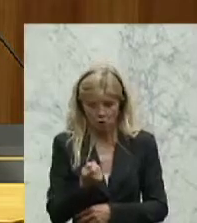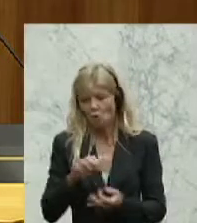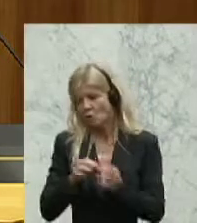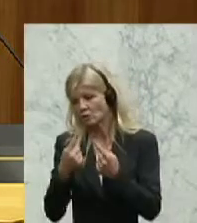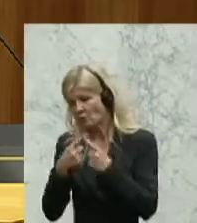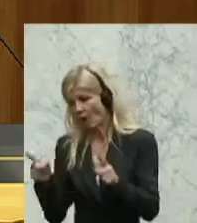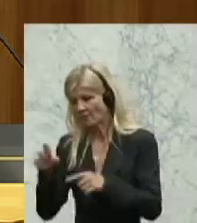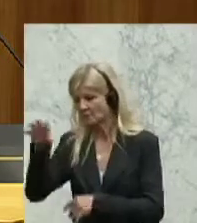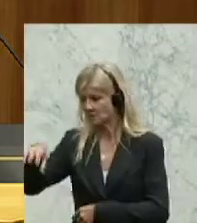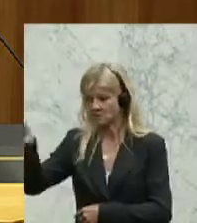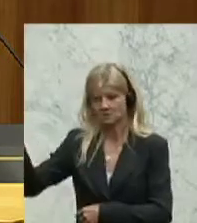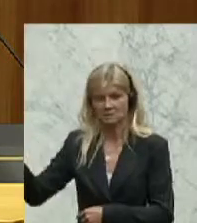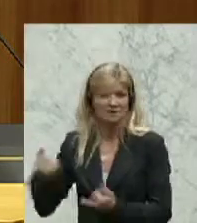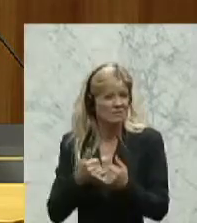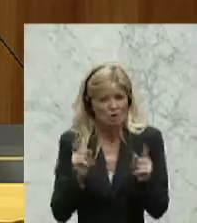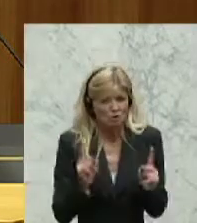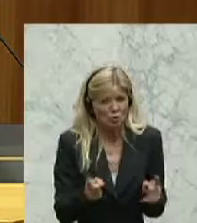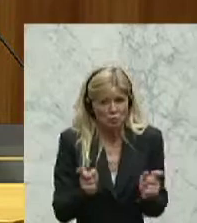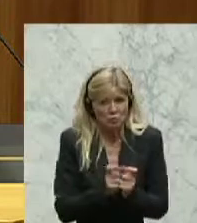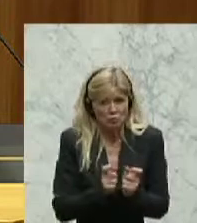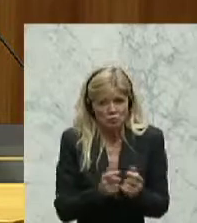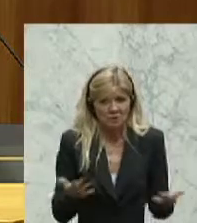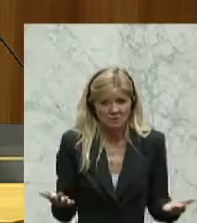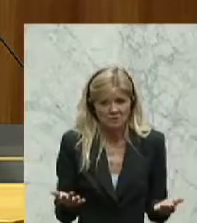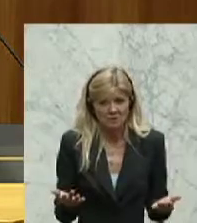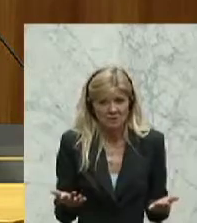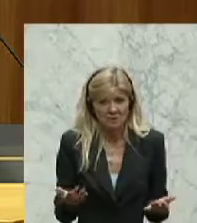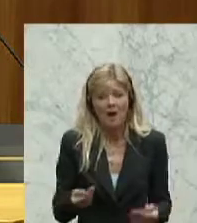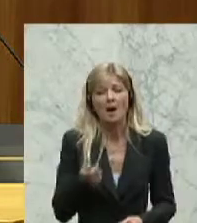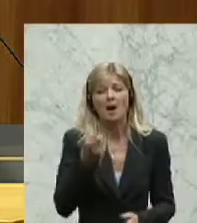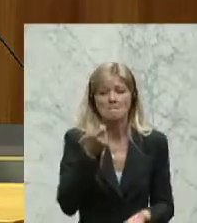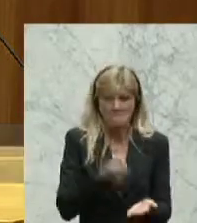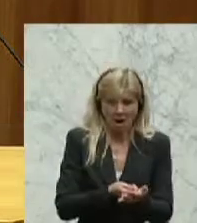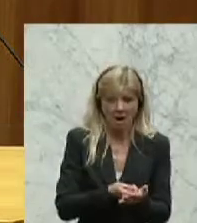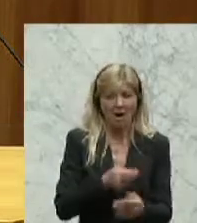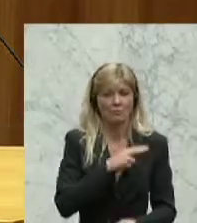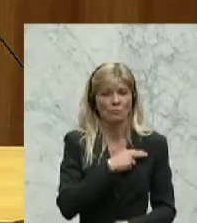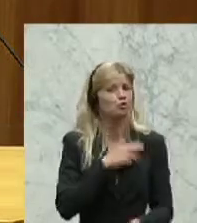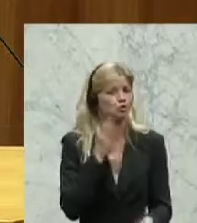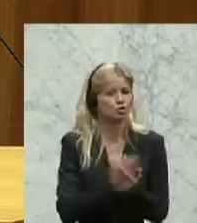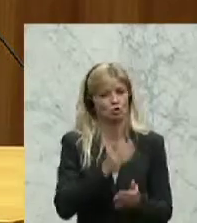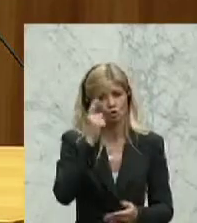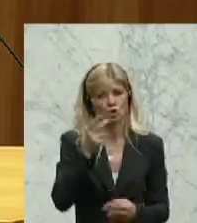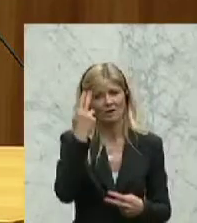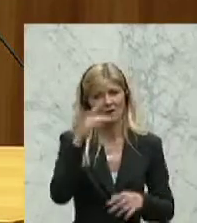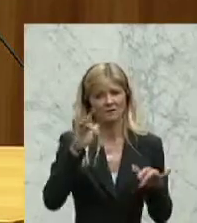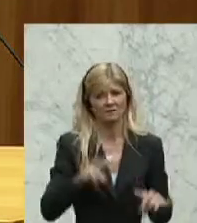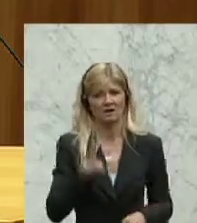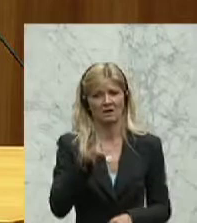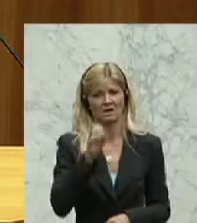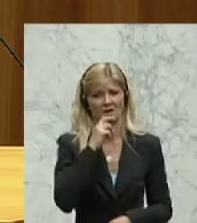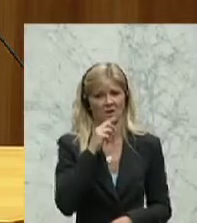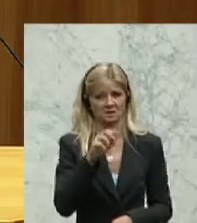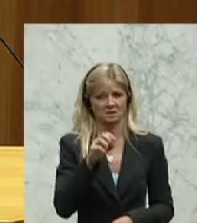soll das funktionieren das barvermögen das barvermögen ist bereits besteuert durch die kest also und dann kommt noch